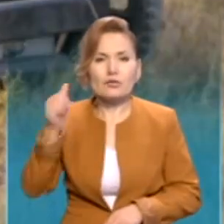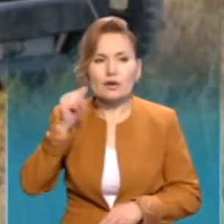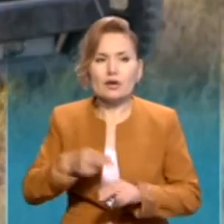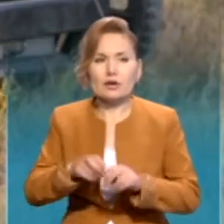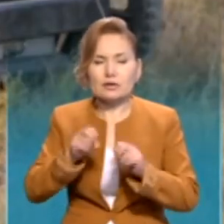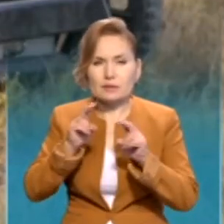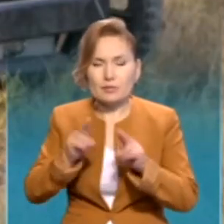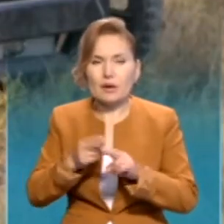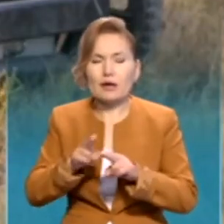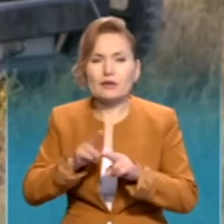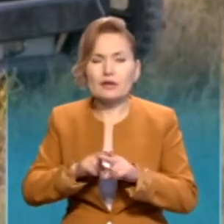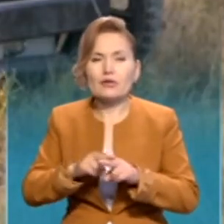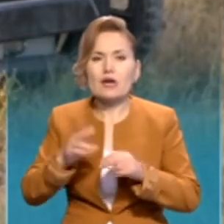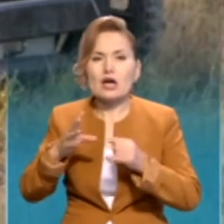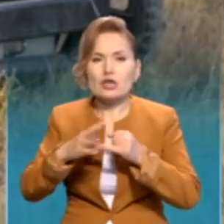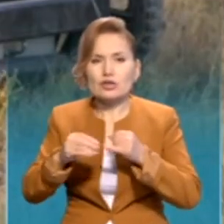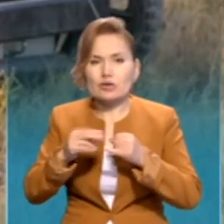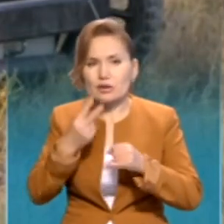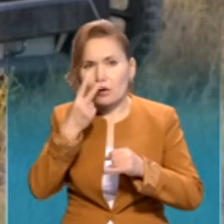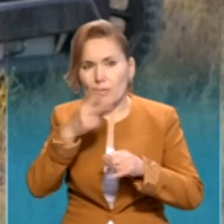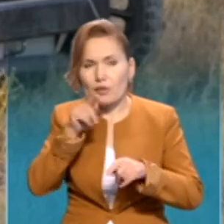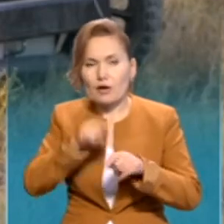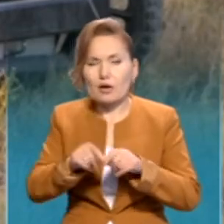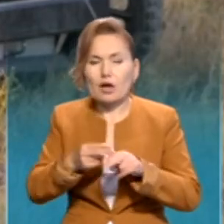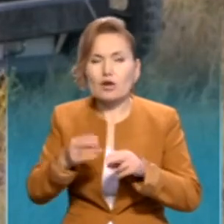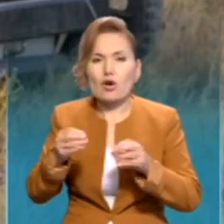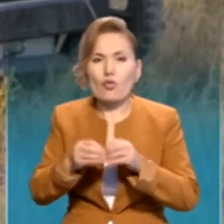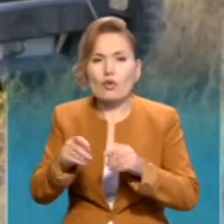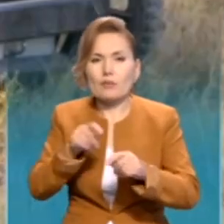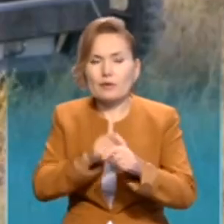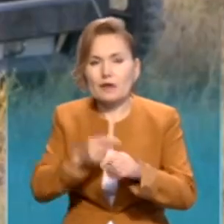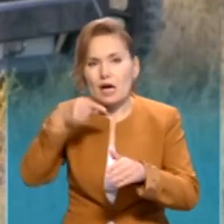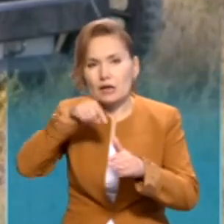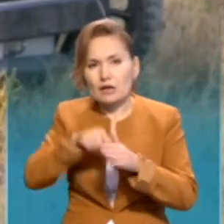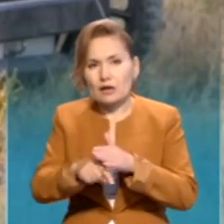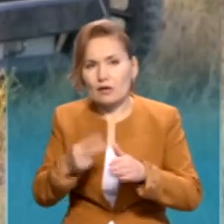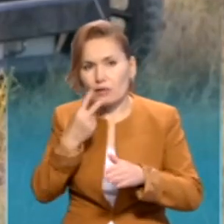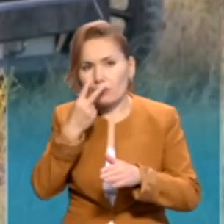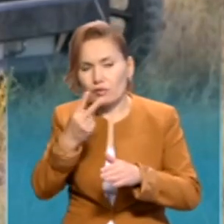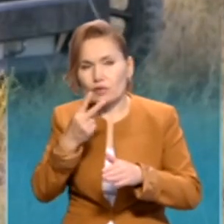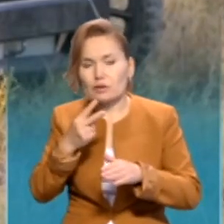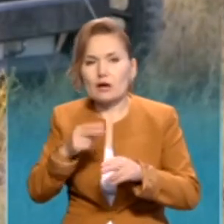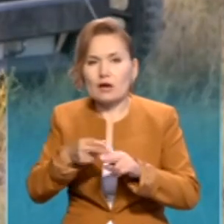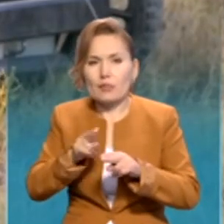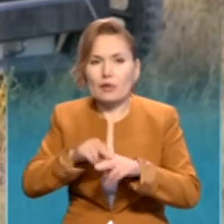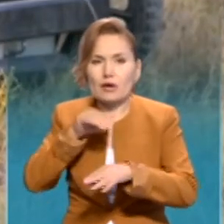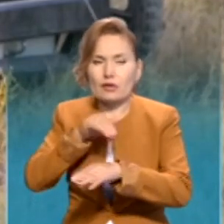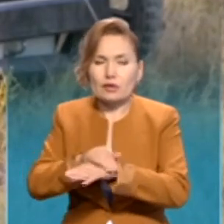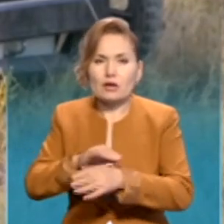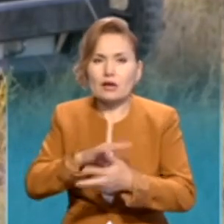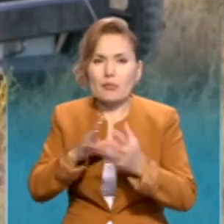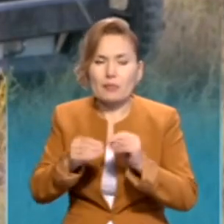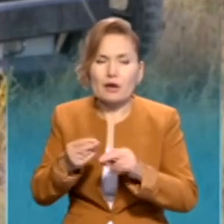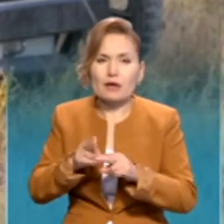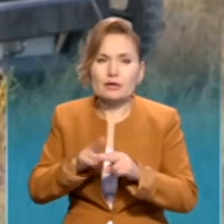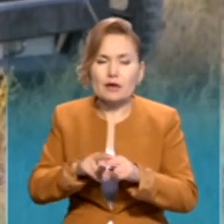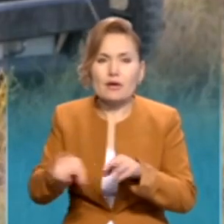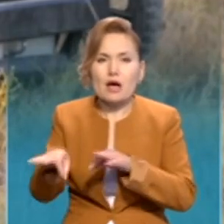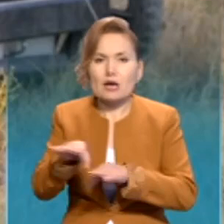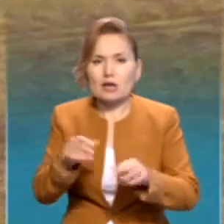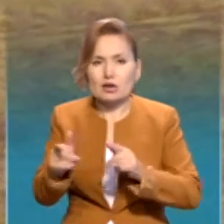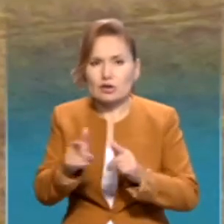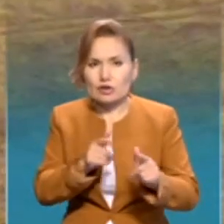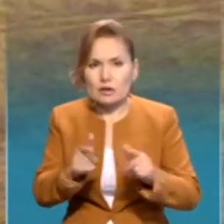радар. Ол жерді сканерлеуге арналған 10 метр тереңдікке дейін алады. Ақпаратты жинаған соң осы аумақтың 2D, 3D кескін нұсқаларын